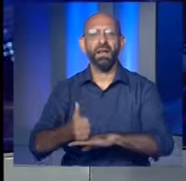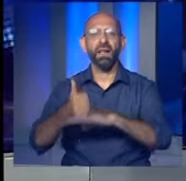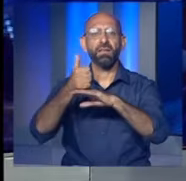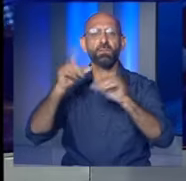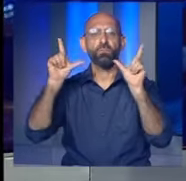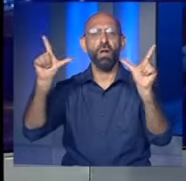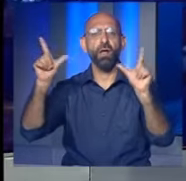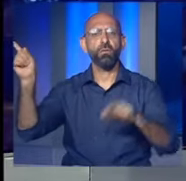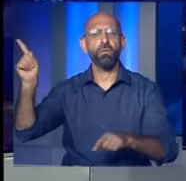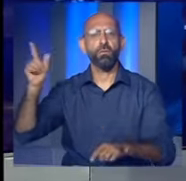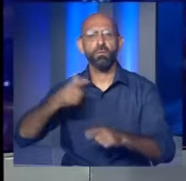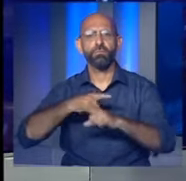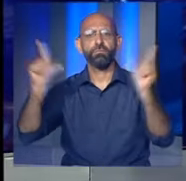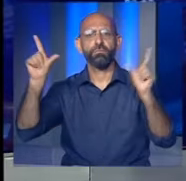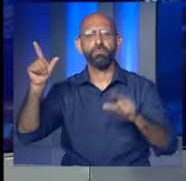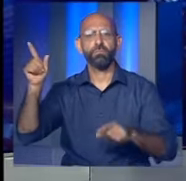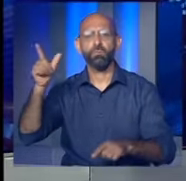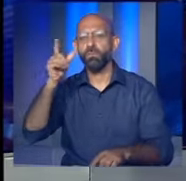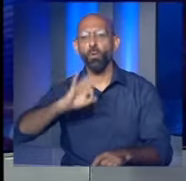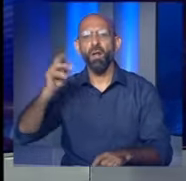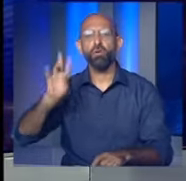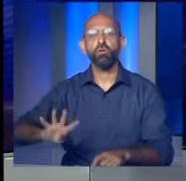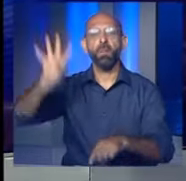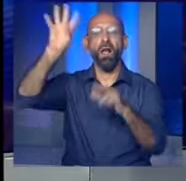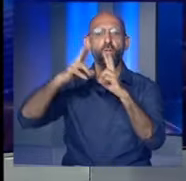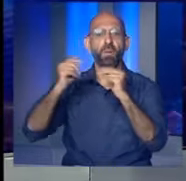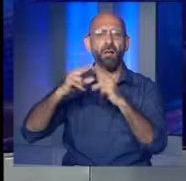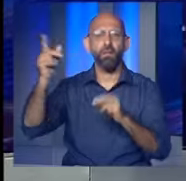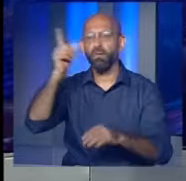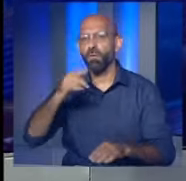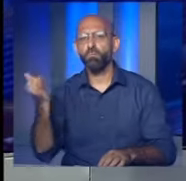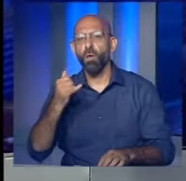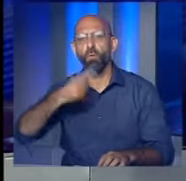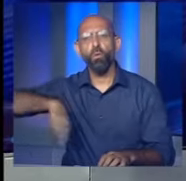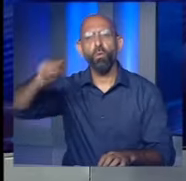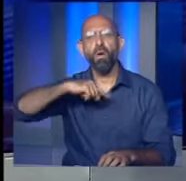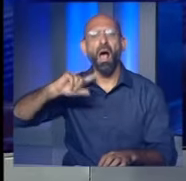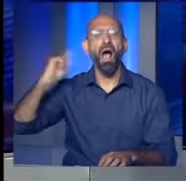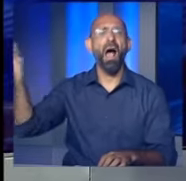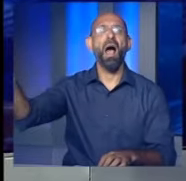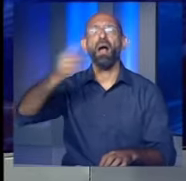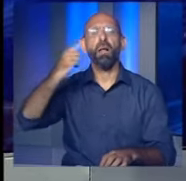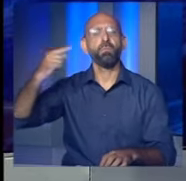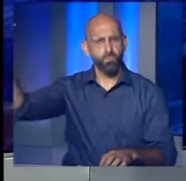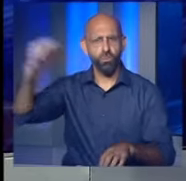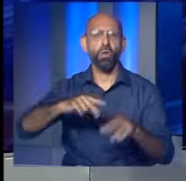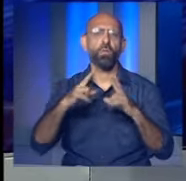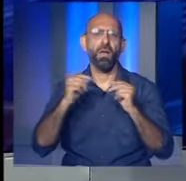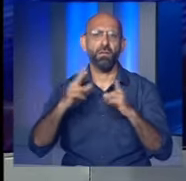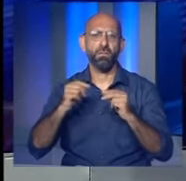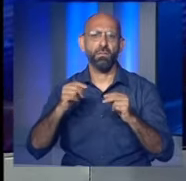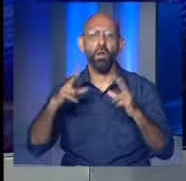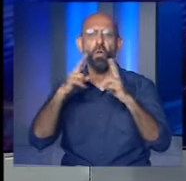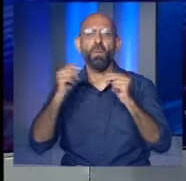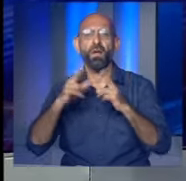اشار رئيس التيار الوطني الحر النائب جبران بالسيل في كلمه القاها في البيت الارثوذكسي بمني في عكار الى اننا اينما ذهبنا